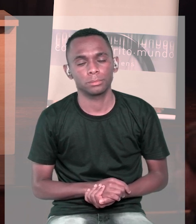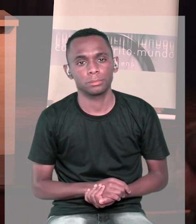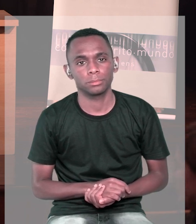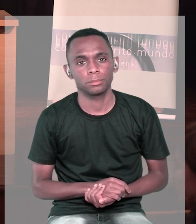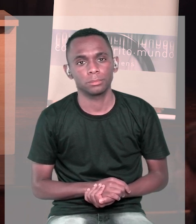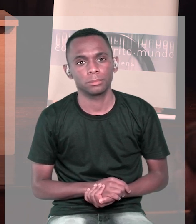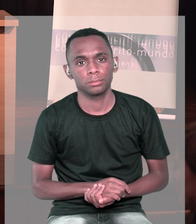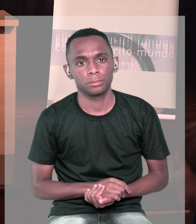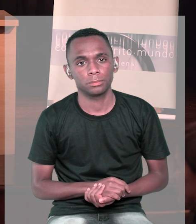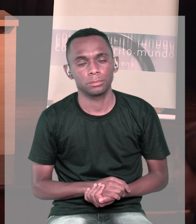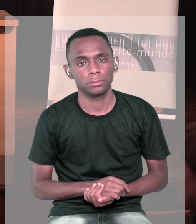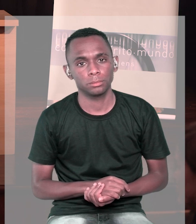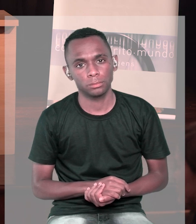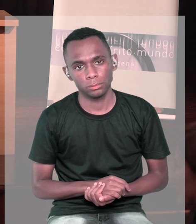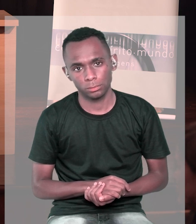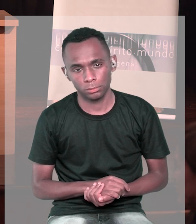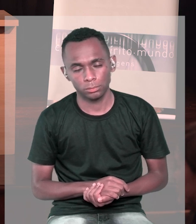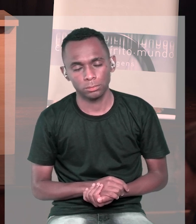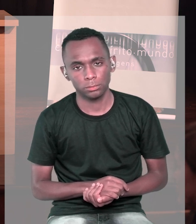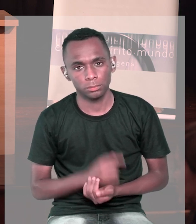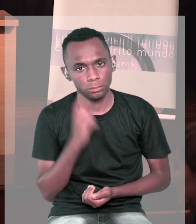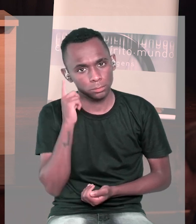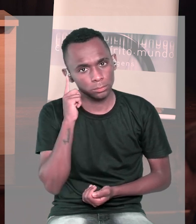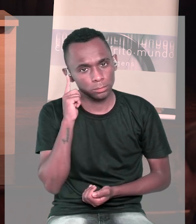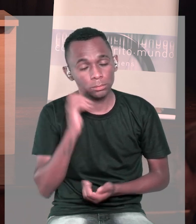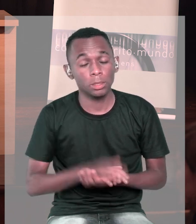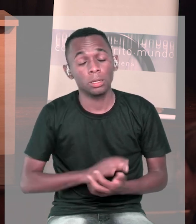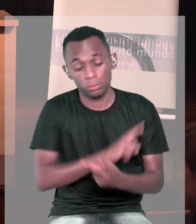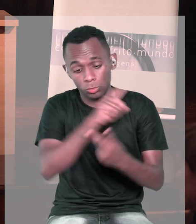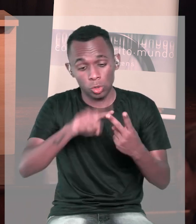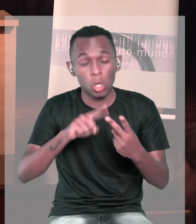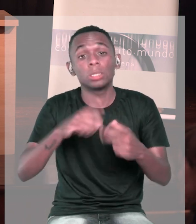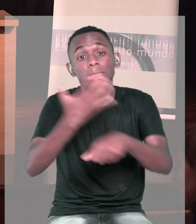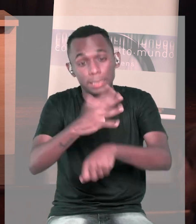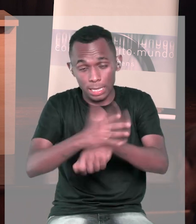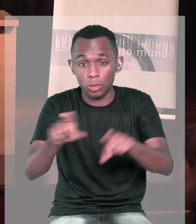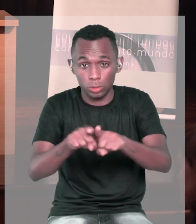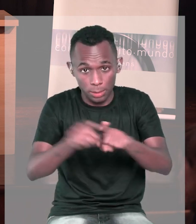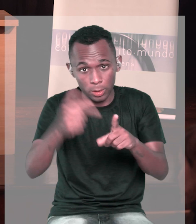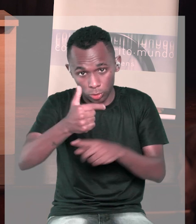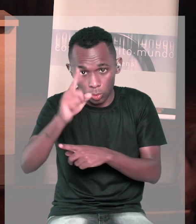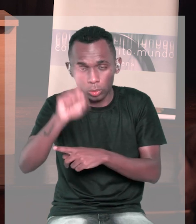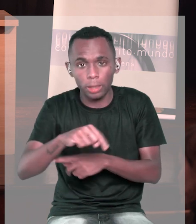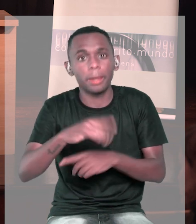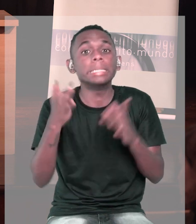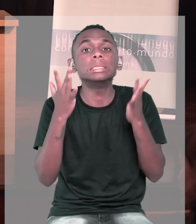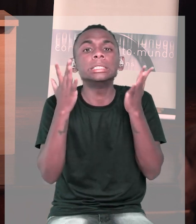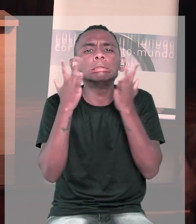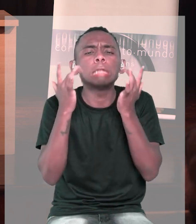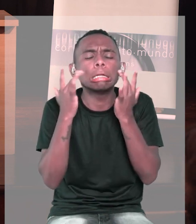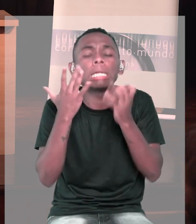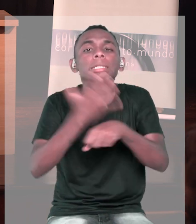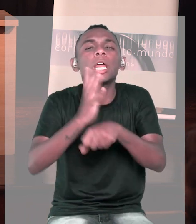suis sur le théâtre du monde. O segundo exercício seria da teatralização e eu vou sempre